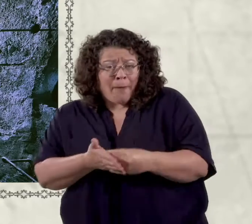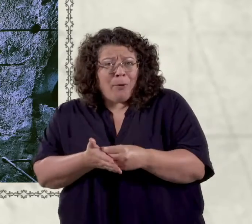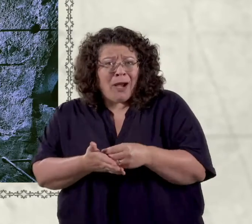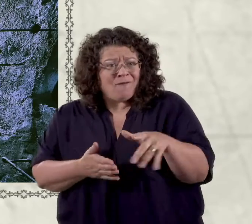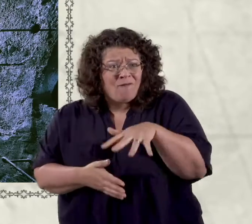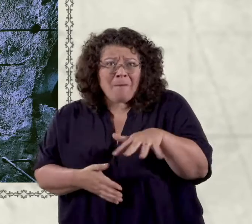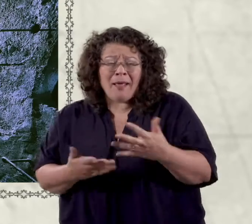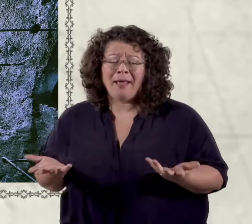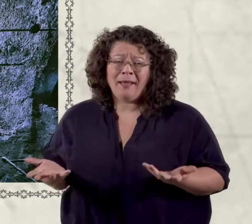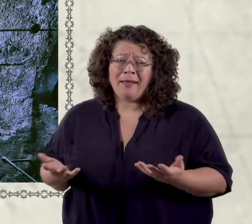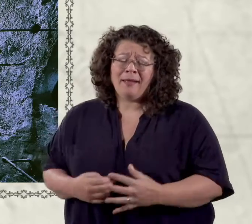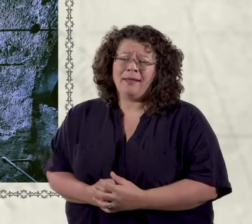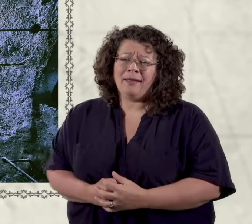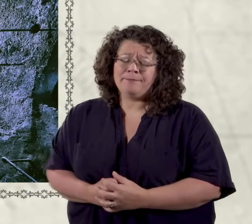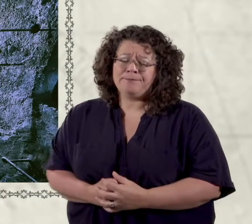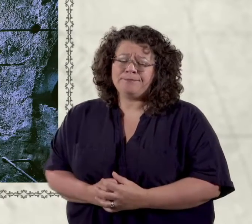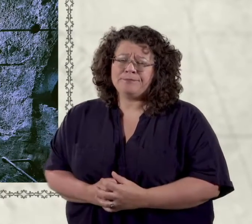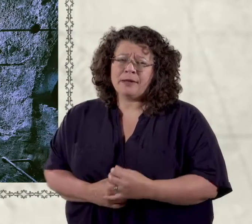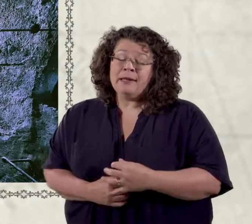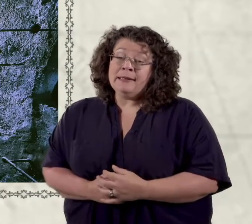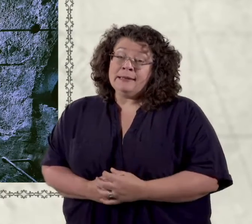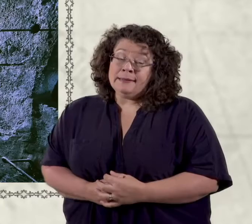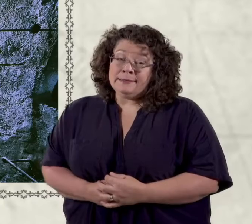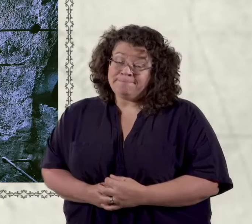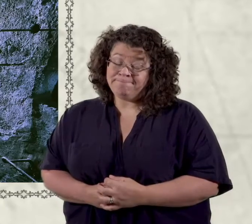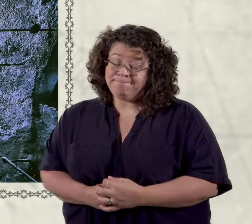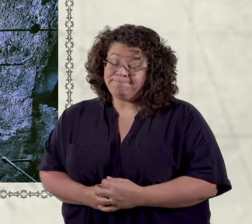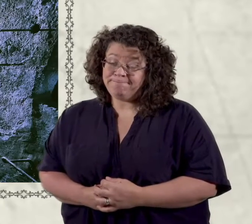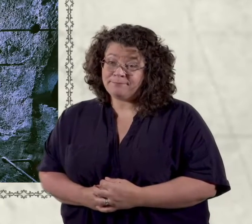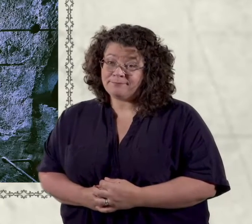ennill arian ar gyfer eu teuluoedd.